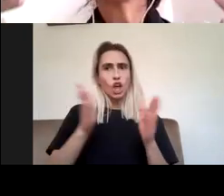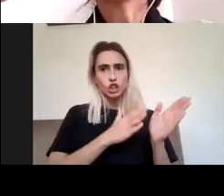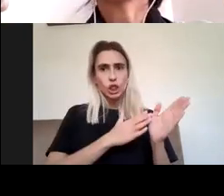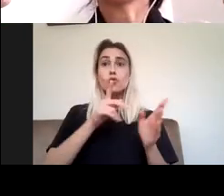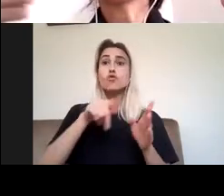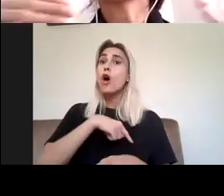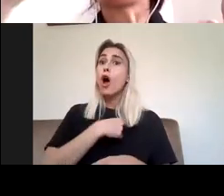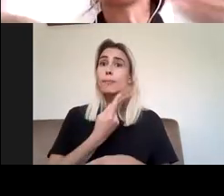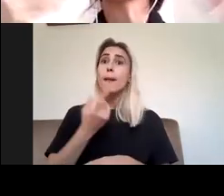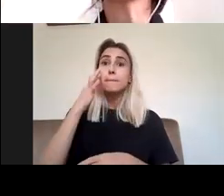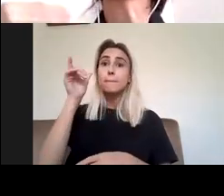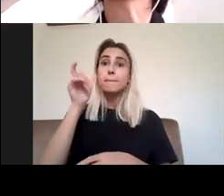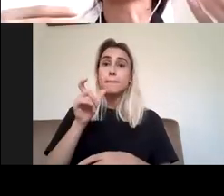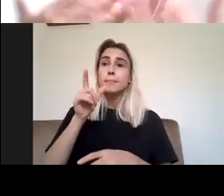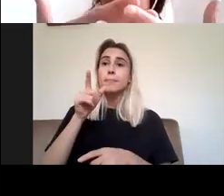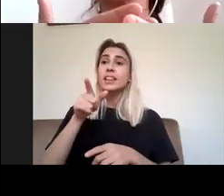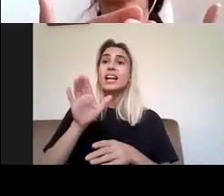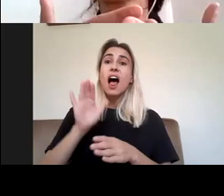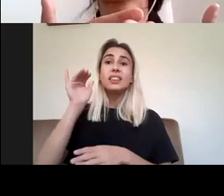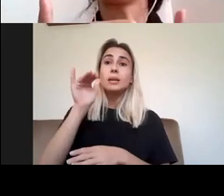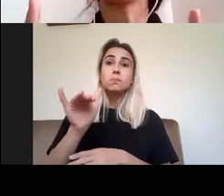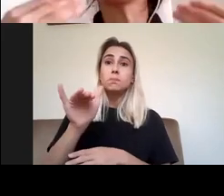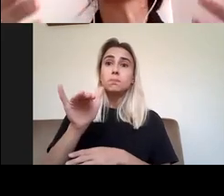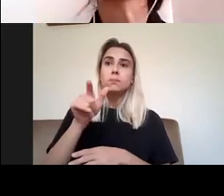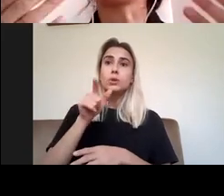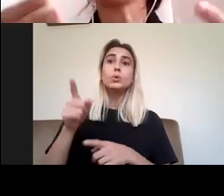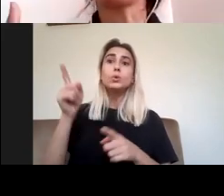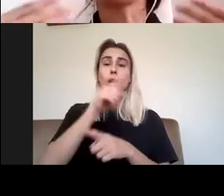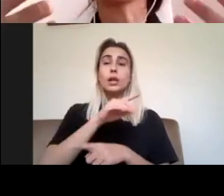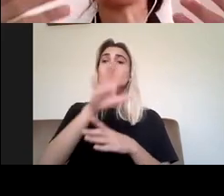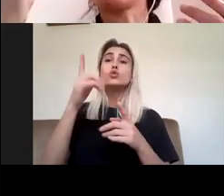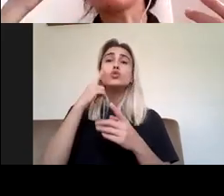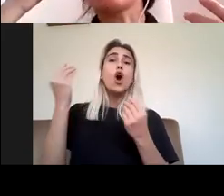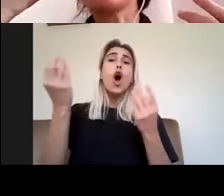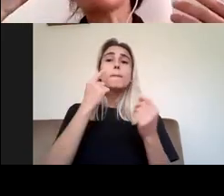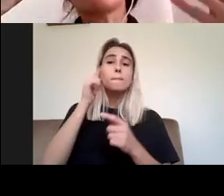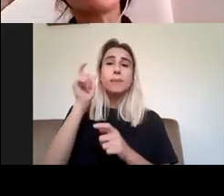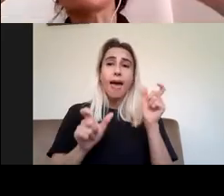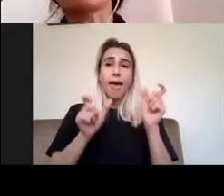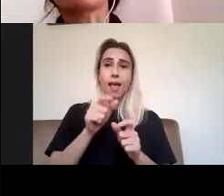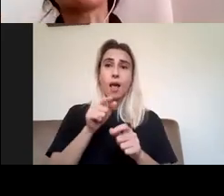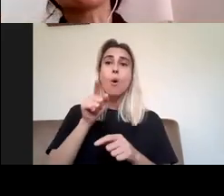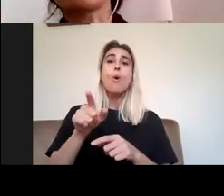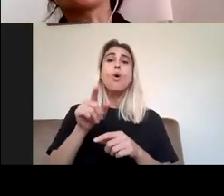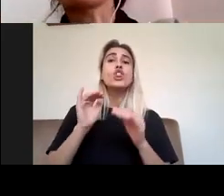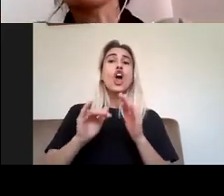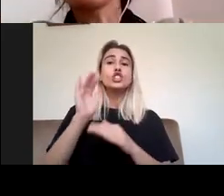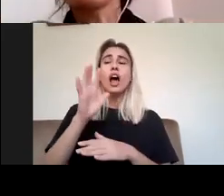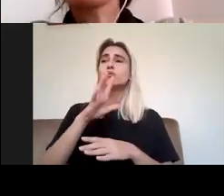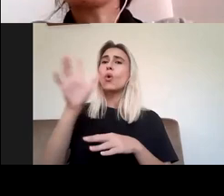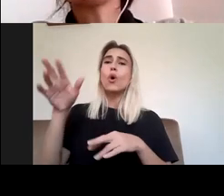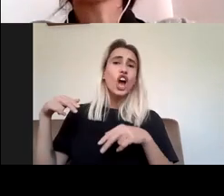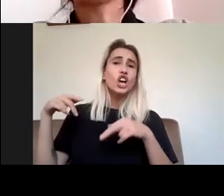Normal bir kaldırım düzeninin olmaması yüzünden birçok birey, o bölgede yaşayan ya da o bölgeden geçen birçok birey şu